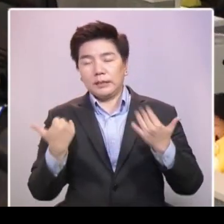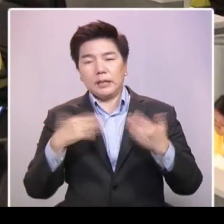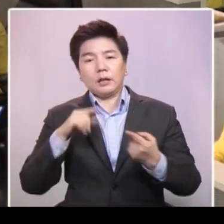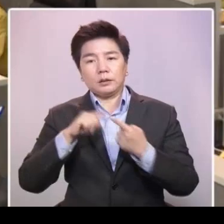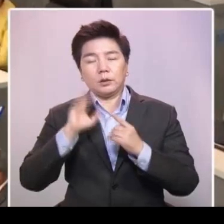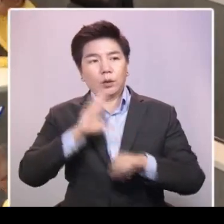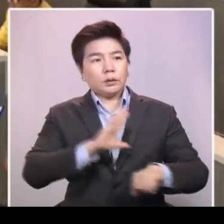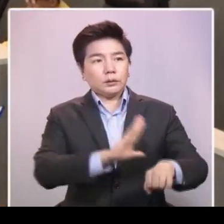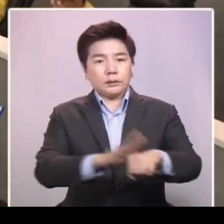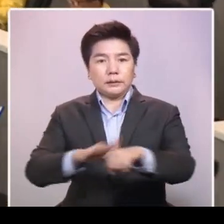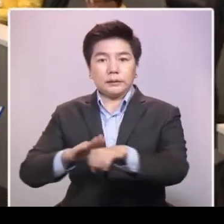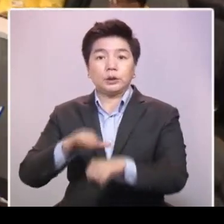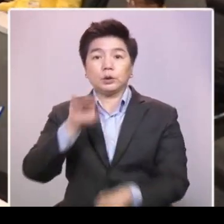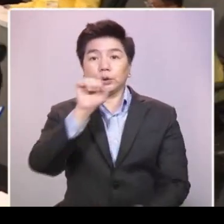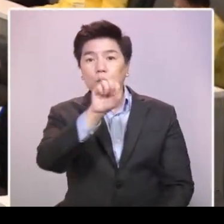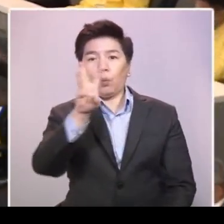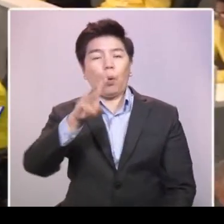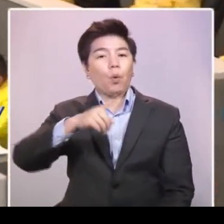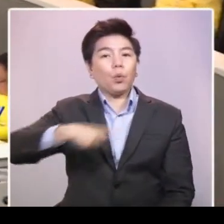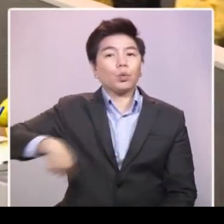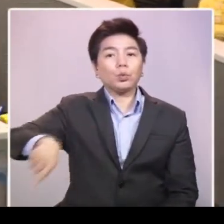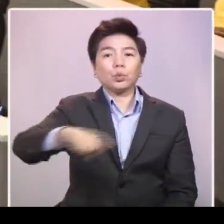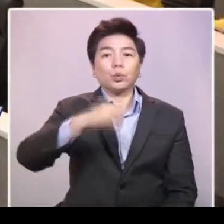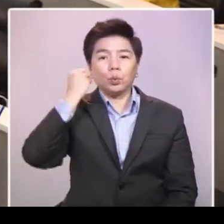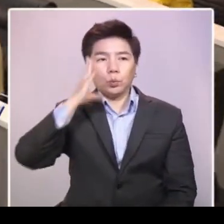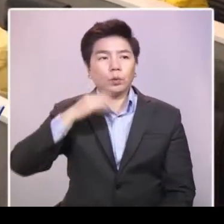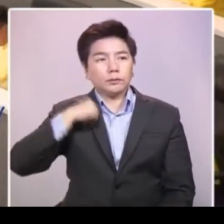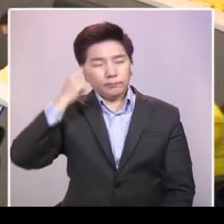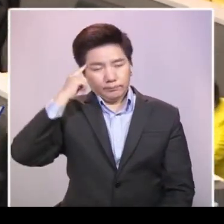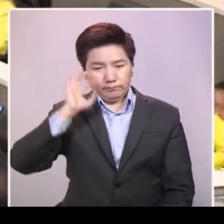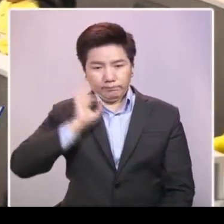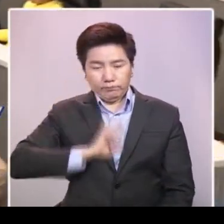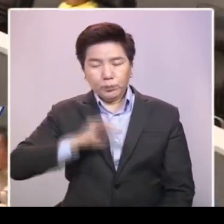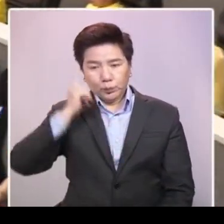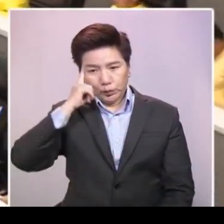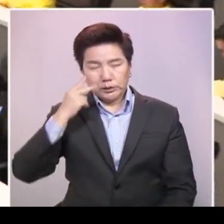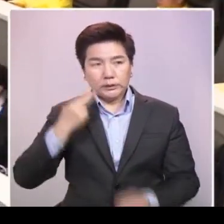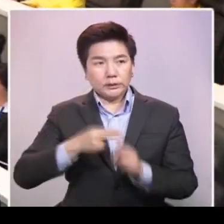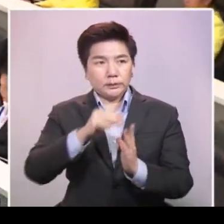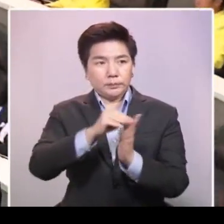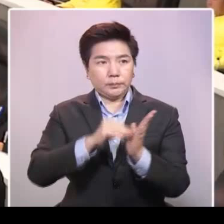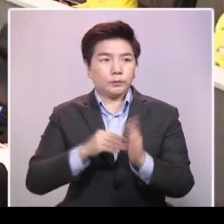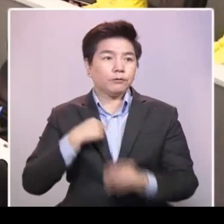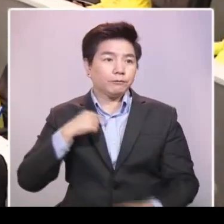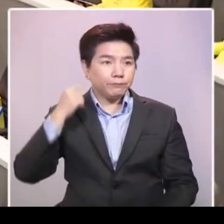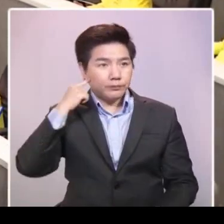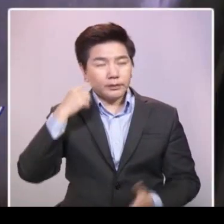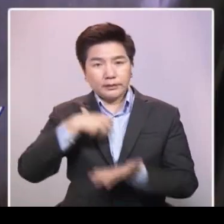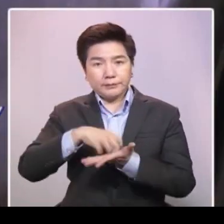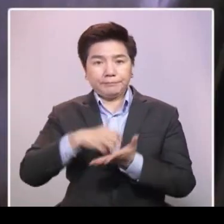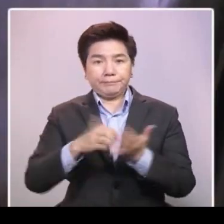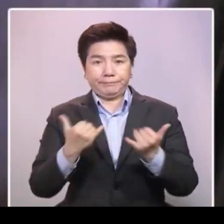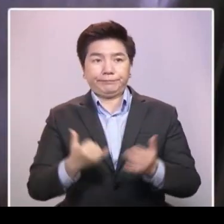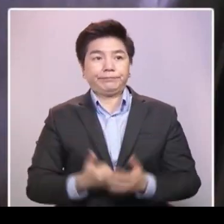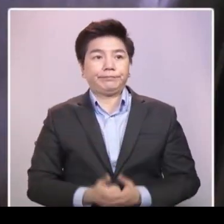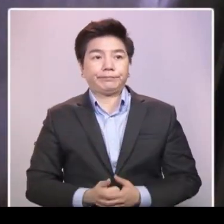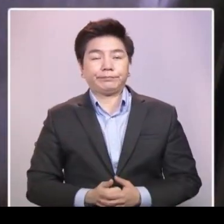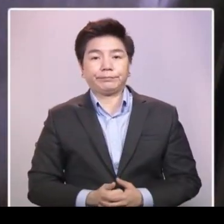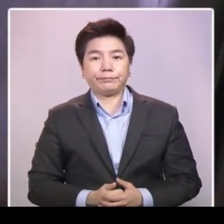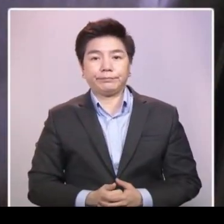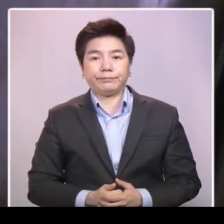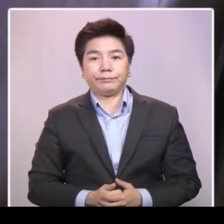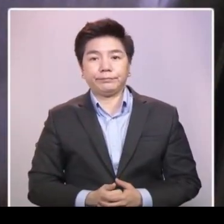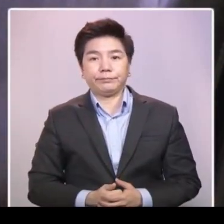ยังมีการเชิญชวนให้เพื่อนสวทุกกลุ่มทุกคนที่ตระหนักในเรื่องนี้มาร่วมกันลงชื่อด้วยค่ะไปไปฟังเสียงของนางนันทนากัน